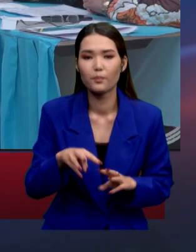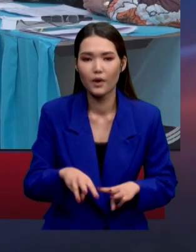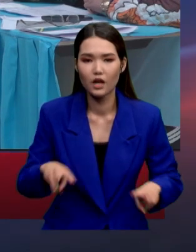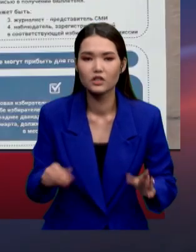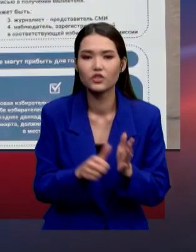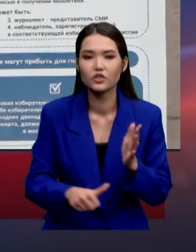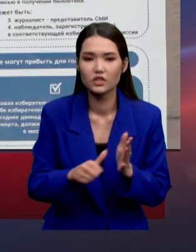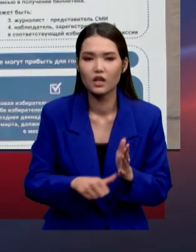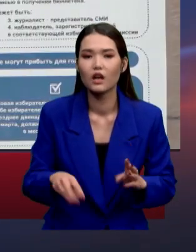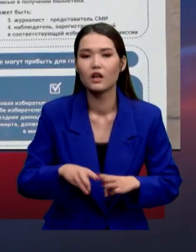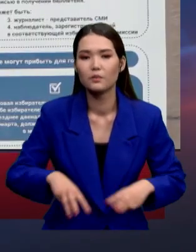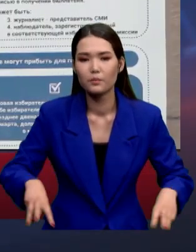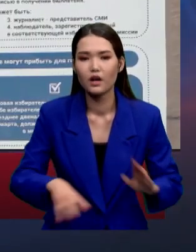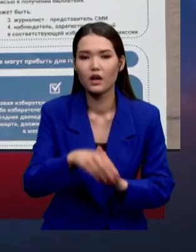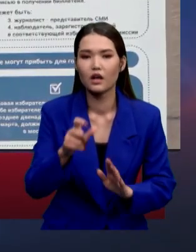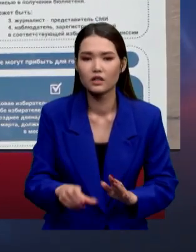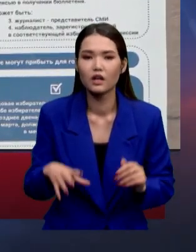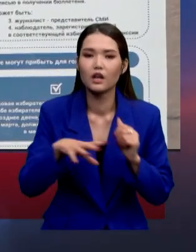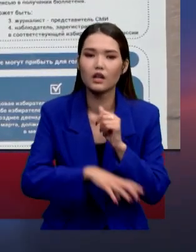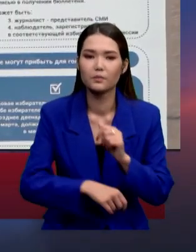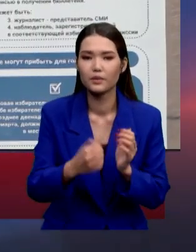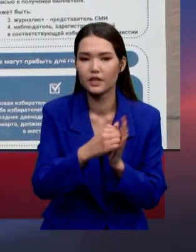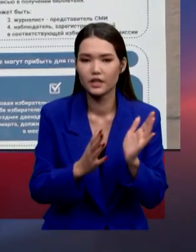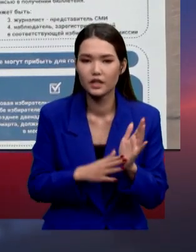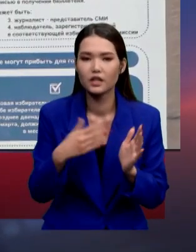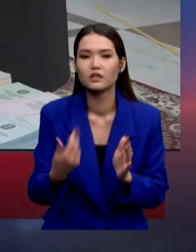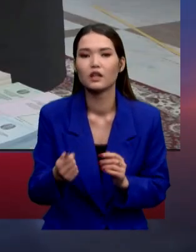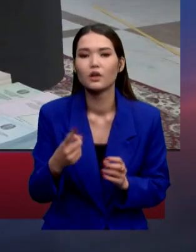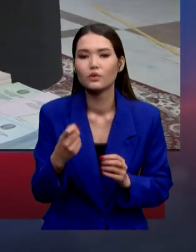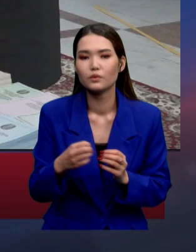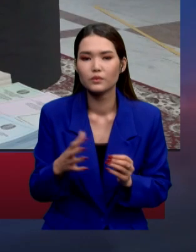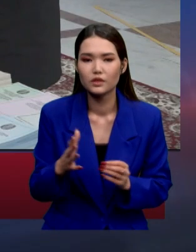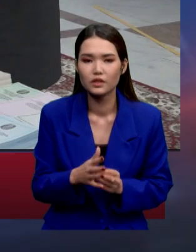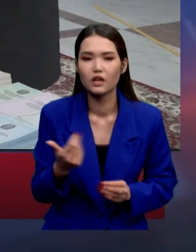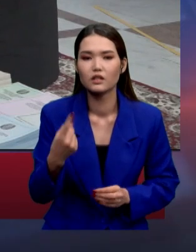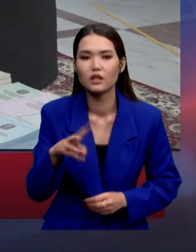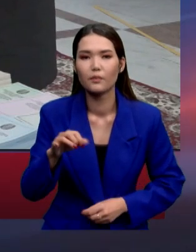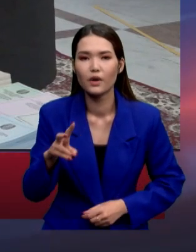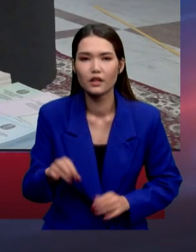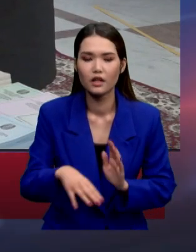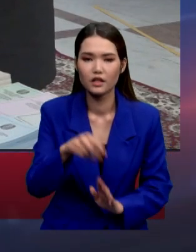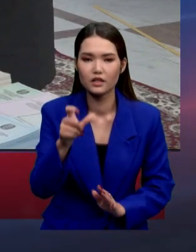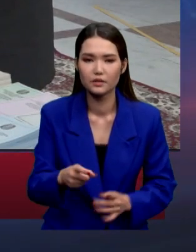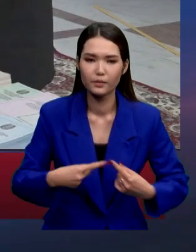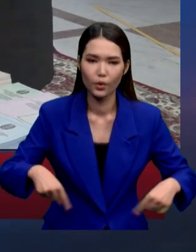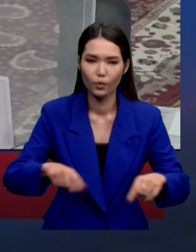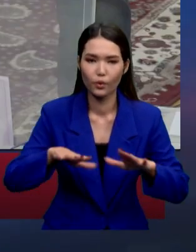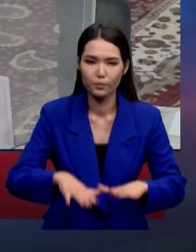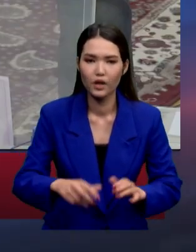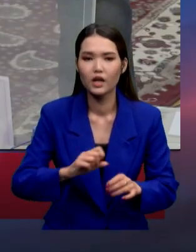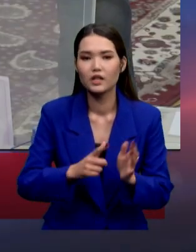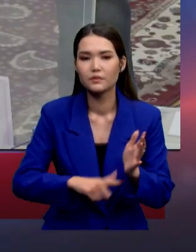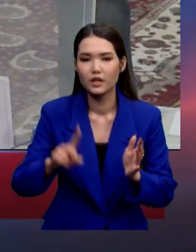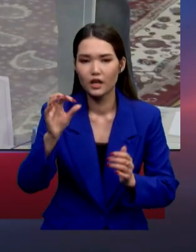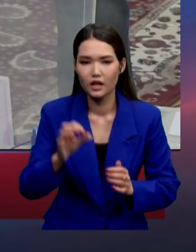60 кандидатов в областной маслихат по партийным спискам и 39 по 15 одномандатным избирательным округам. 71